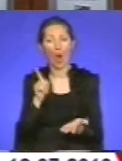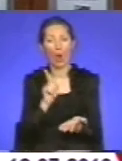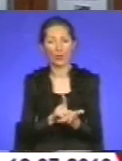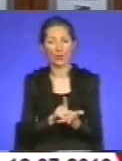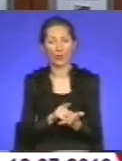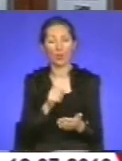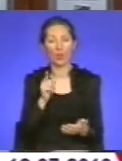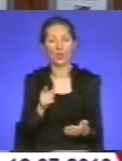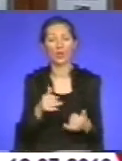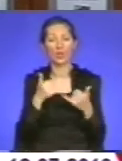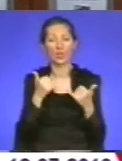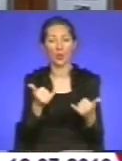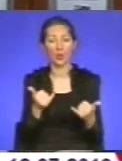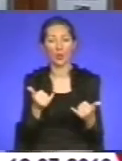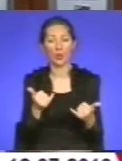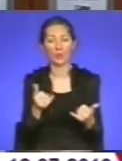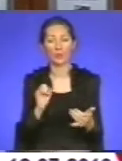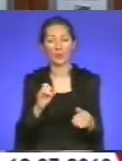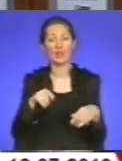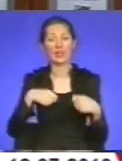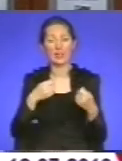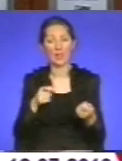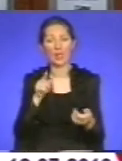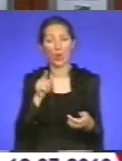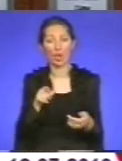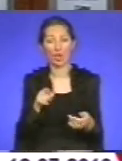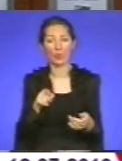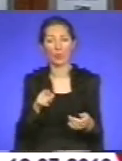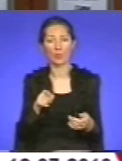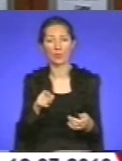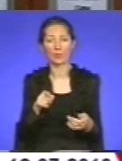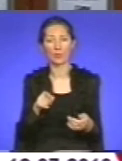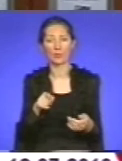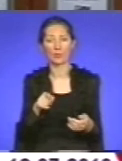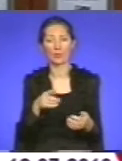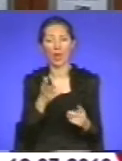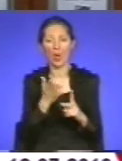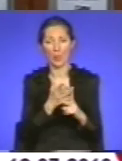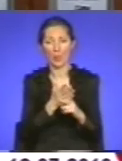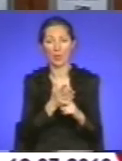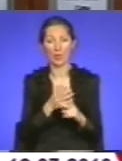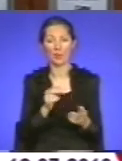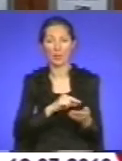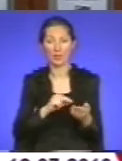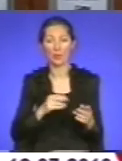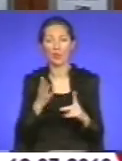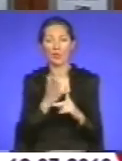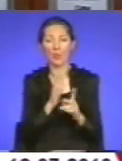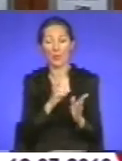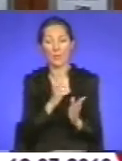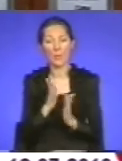їх пошановуємо і надаємо їм певні пільги при записі в бібліотеку,